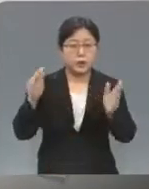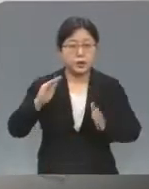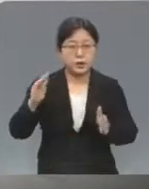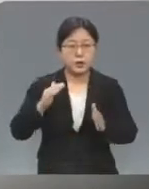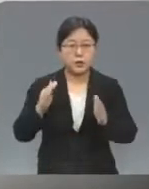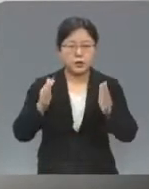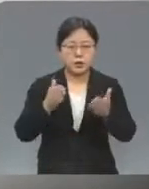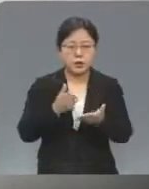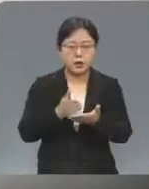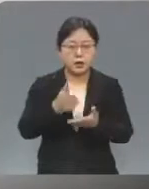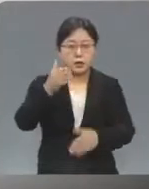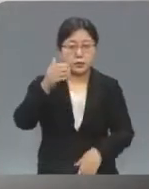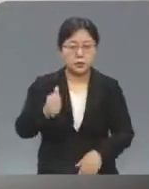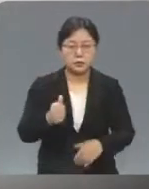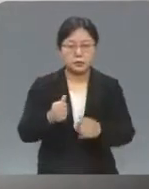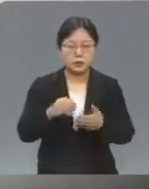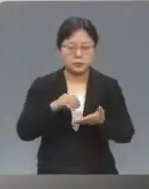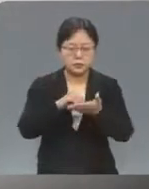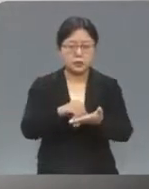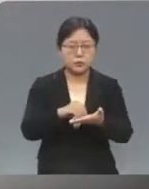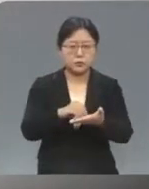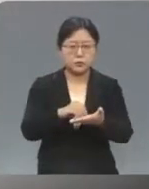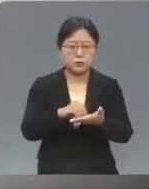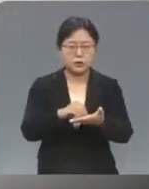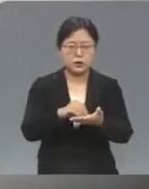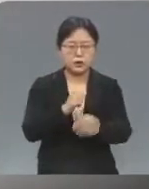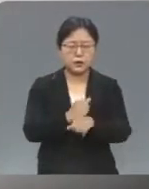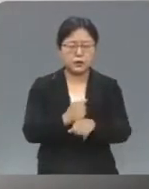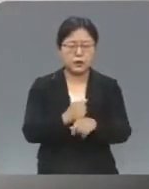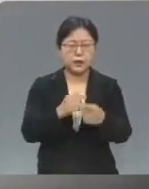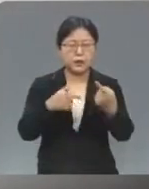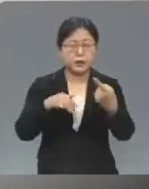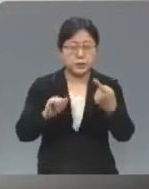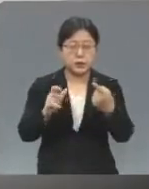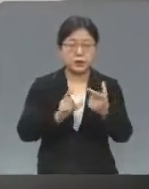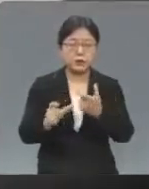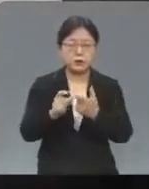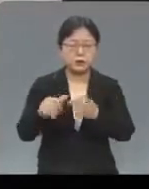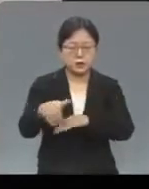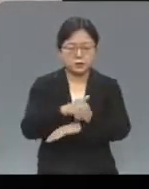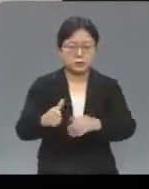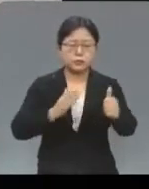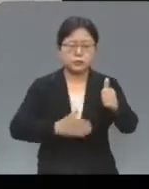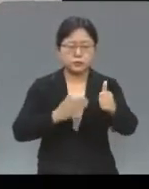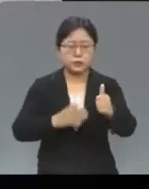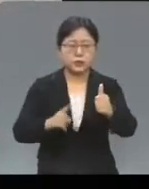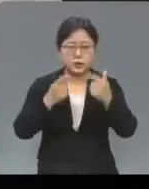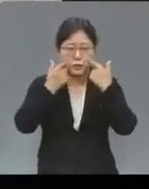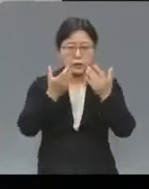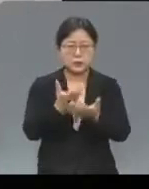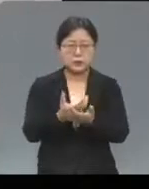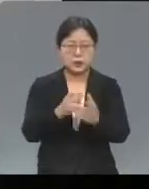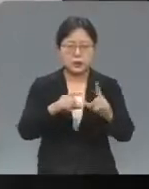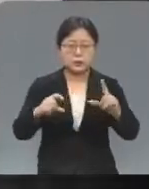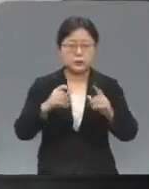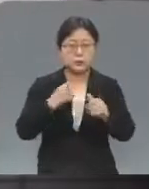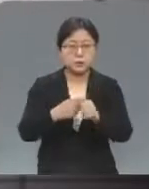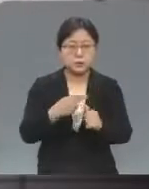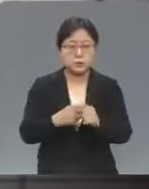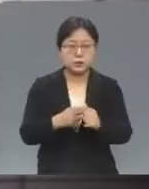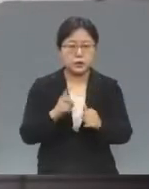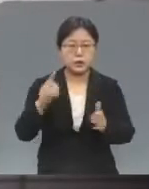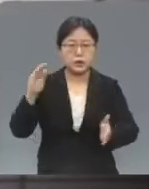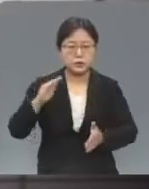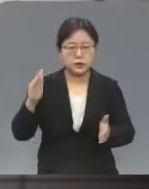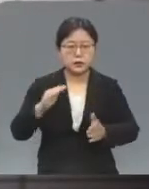효과 장이 연락해 와 등록금을 냈다 며 한 학기만 더 다닐 것을 요청했다 고 말합니다 이 확인서를 받은 일부 교수는 이들